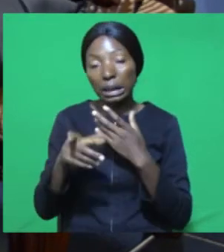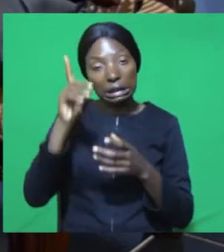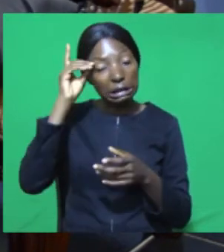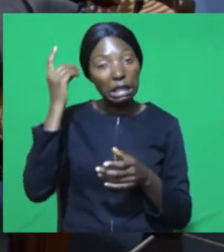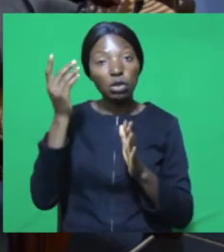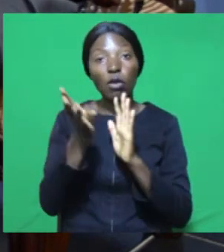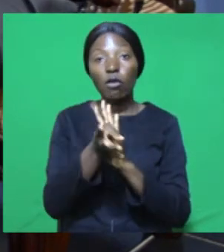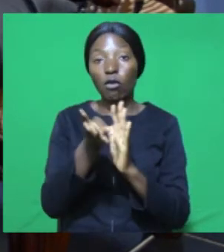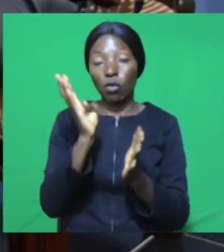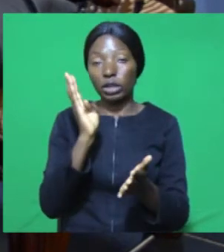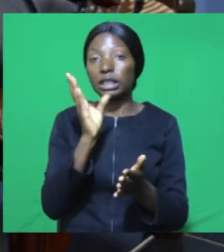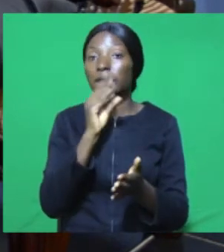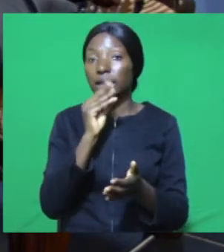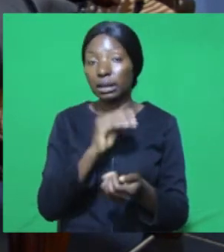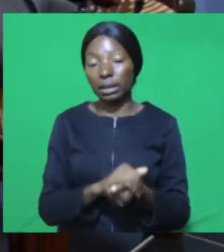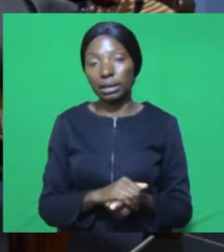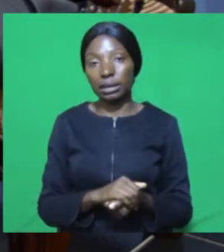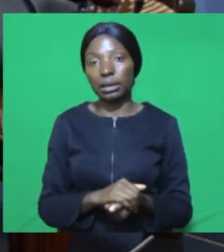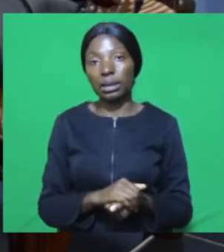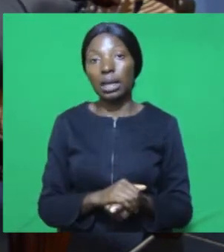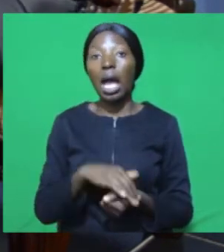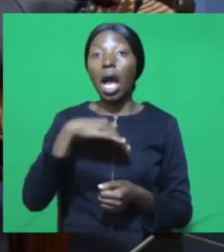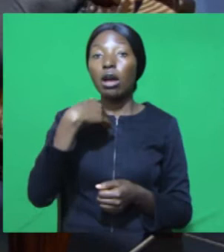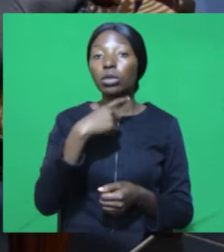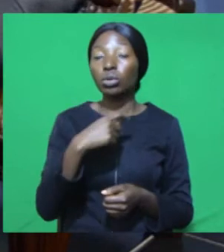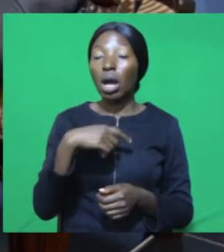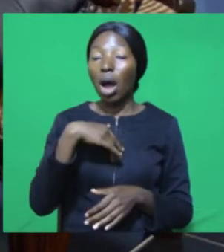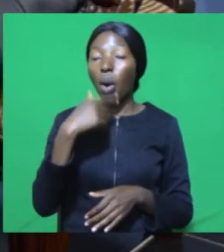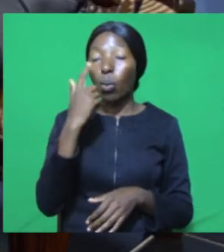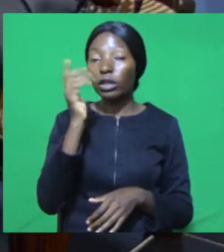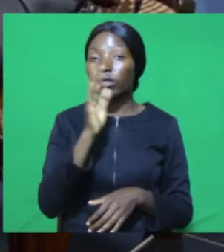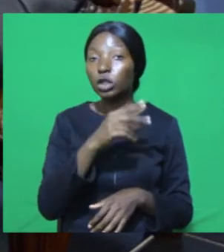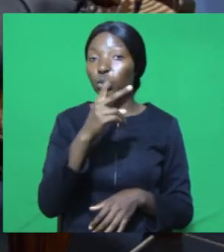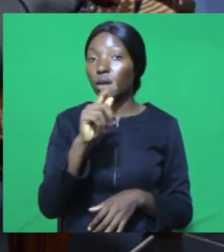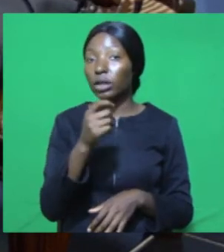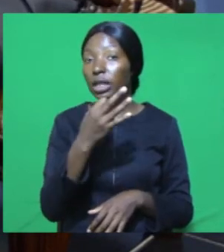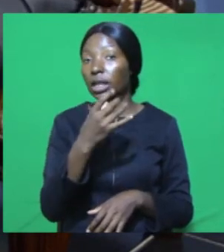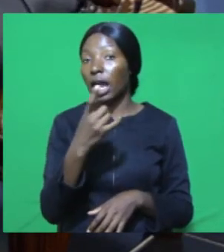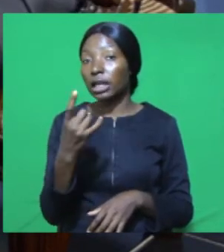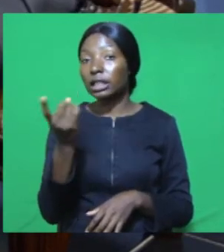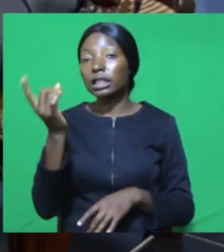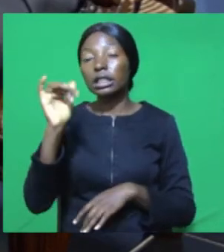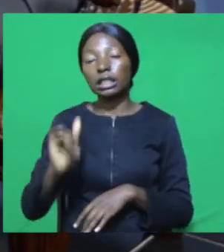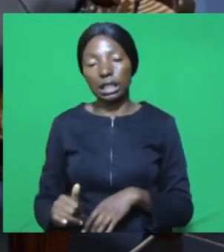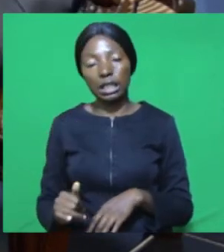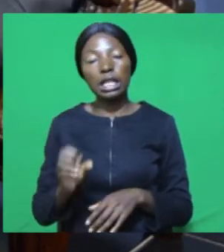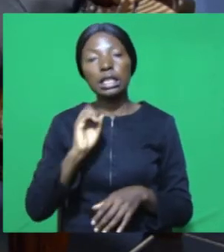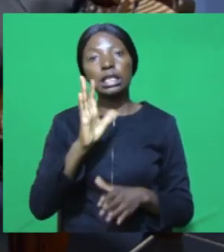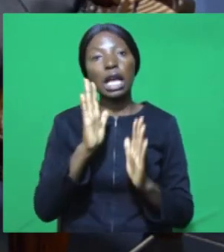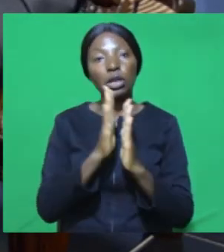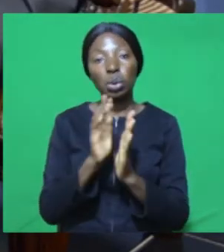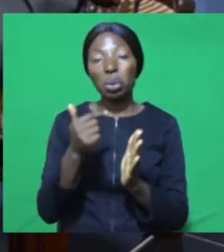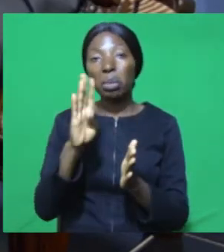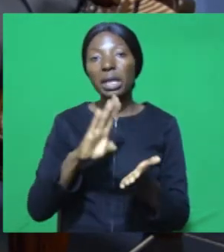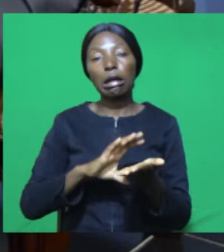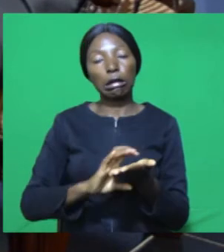izviya ndoye ngechitaura kuti panoperera 2300 days shall the sanctuary be cleansed right nzvimbo